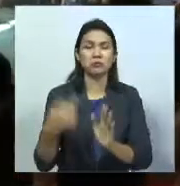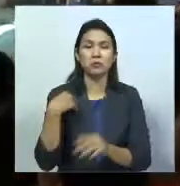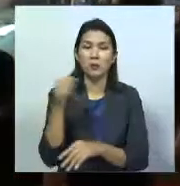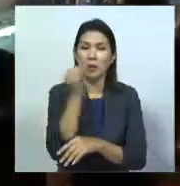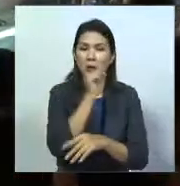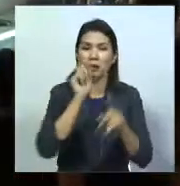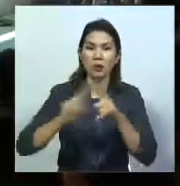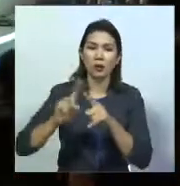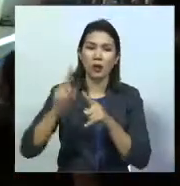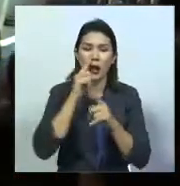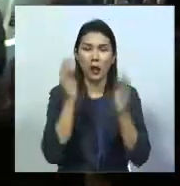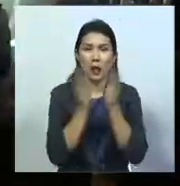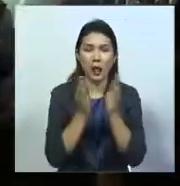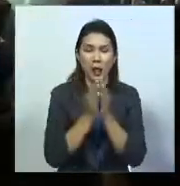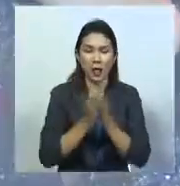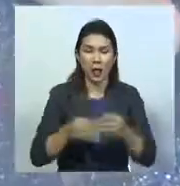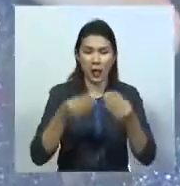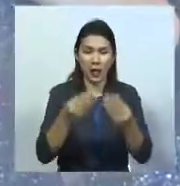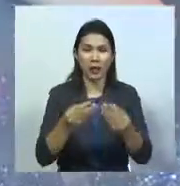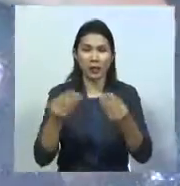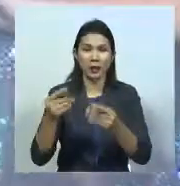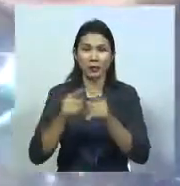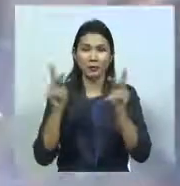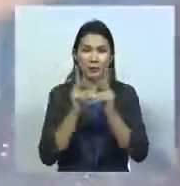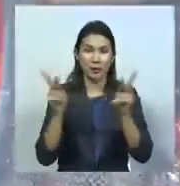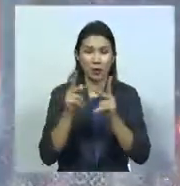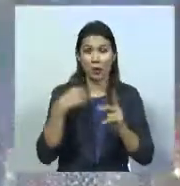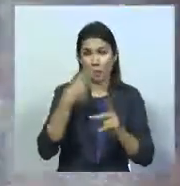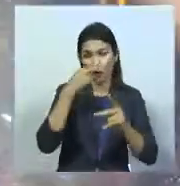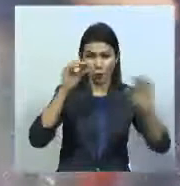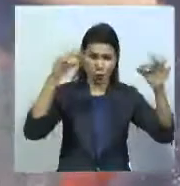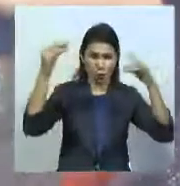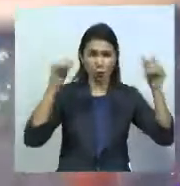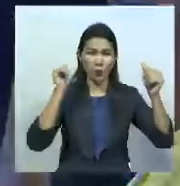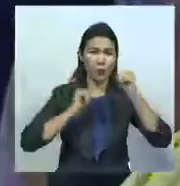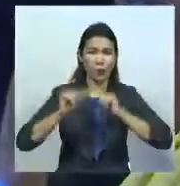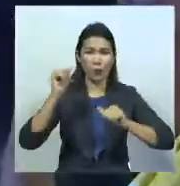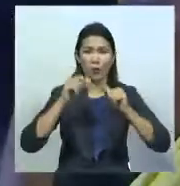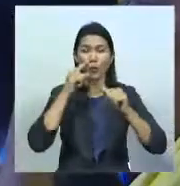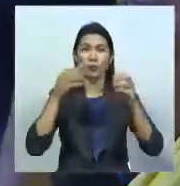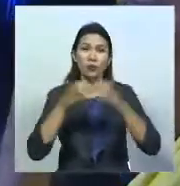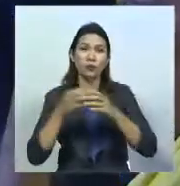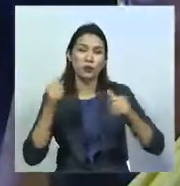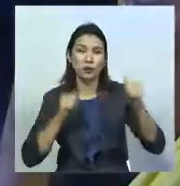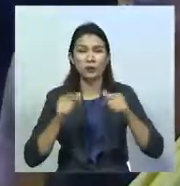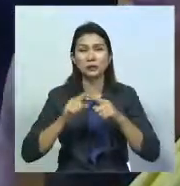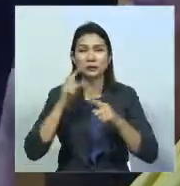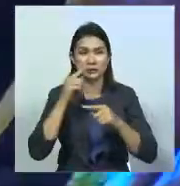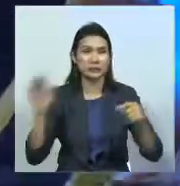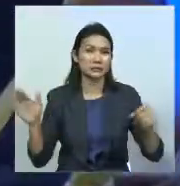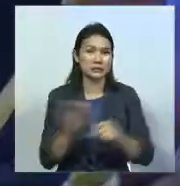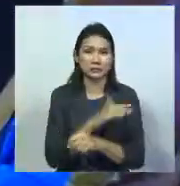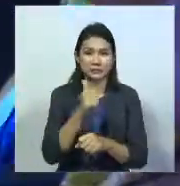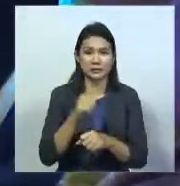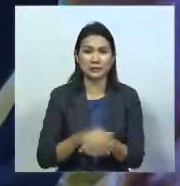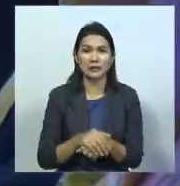งก็เรียกว่าเรียกคะแนนจากบรรดาคณะกรรมการท่ามกลางแสงสีเสียงบนเวทีแล้วก็ทีมแดนเซอร์ชนิดที่ว่าจัดเต็ม